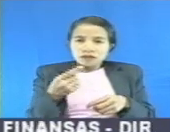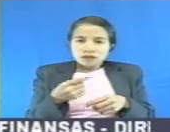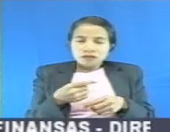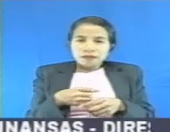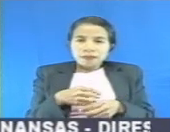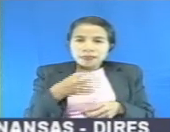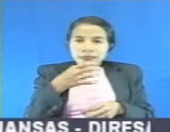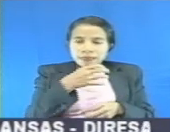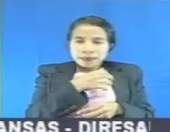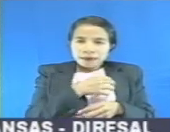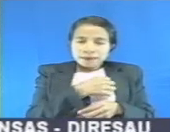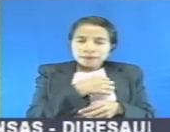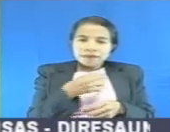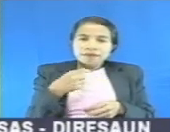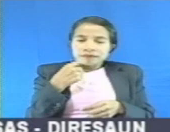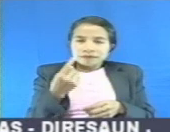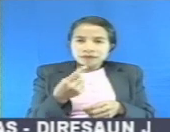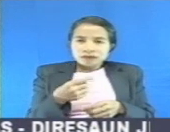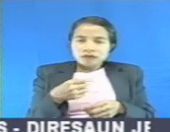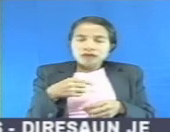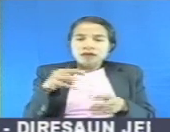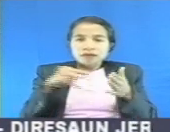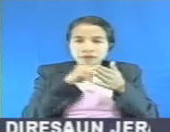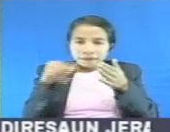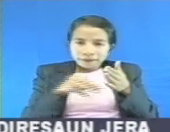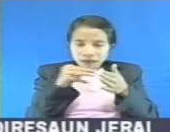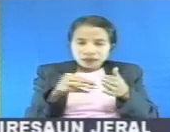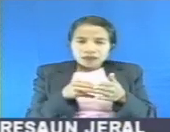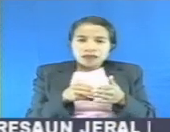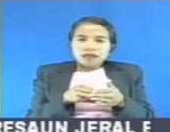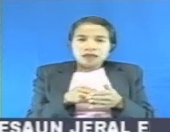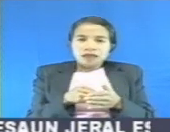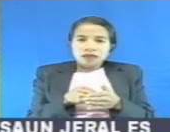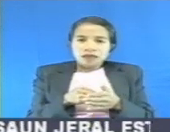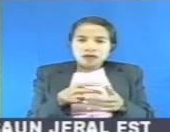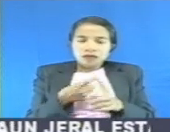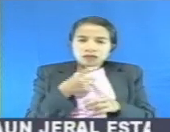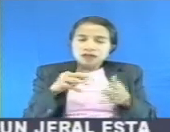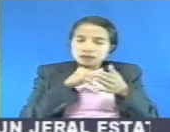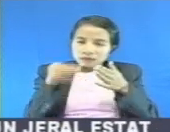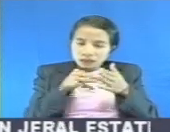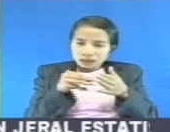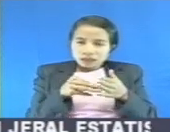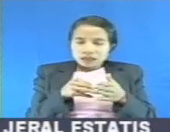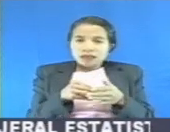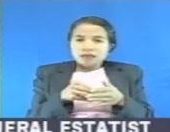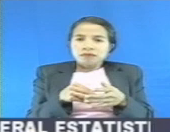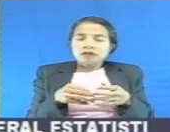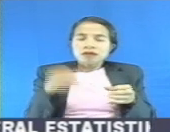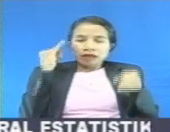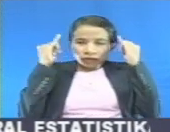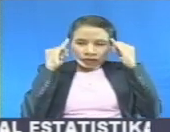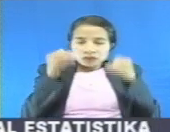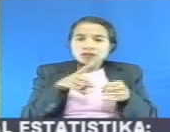sira fohatene ba media. Ta liusi be media ke be iha fo